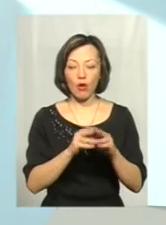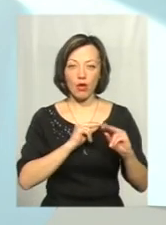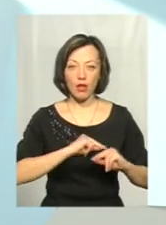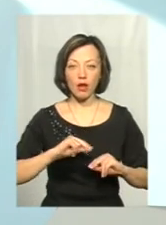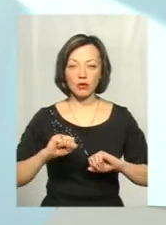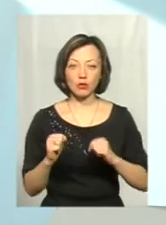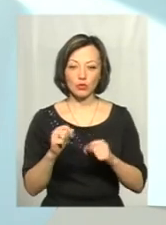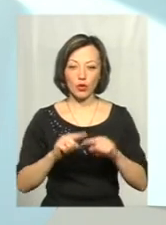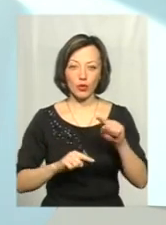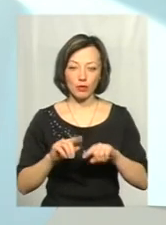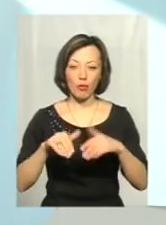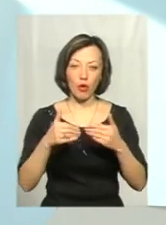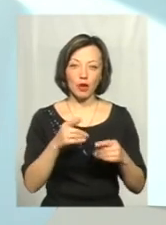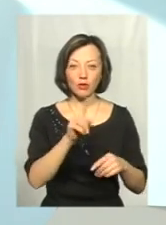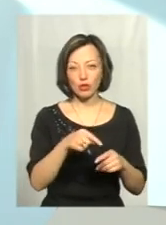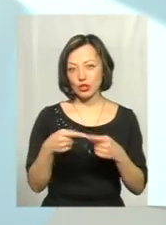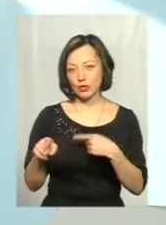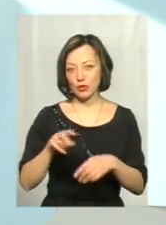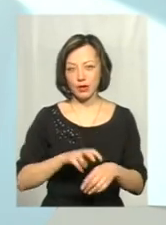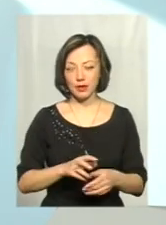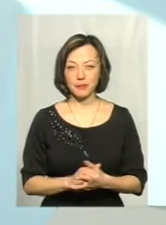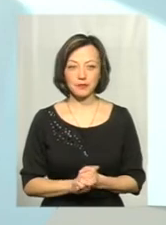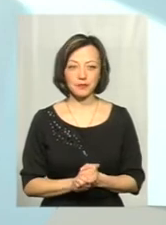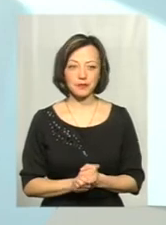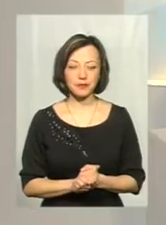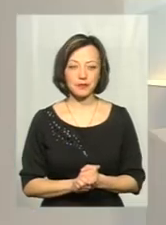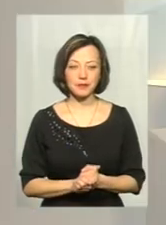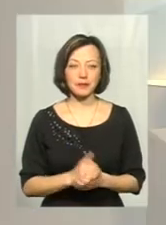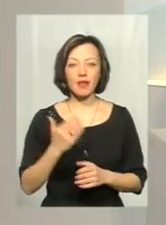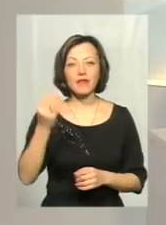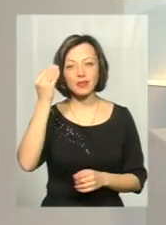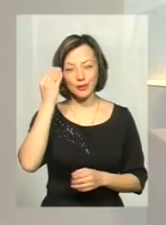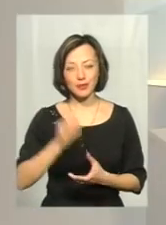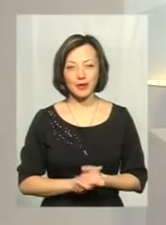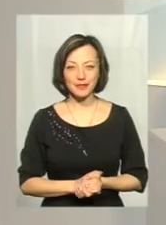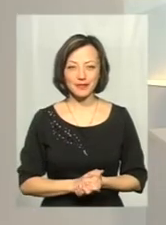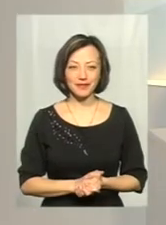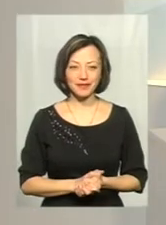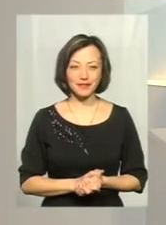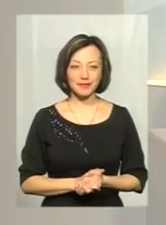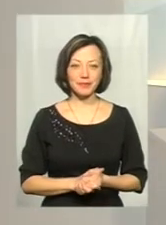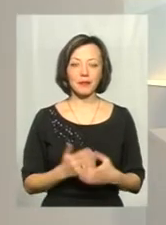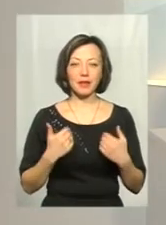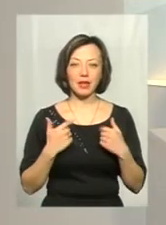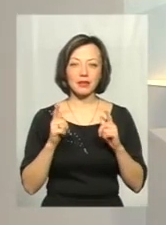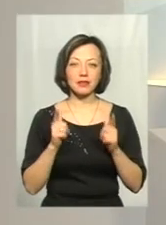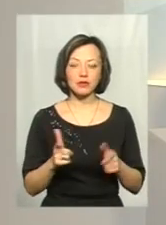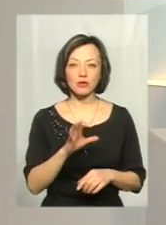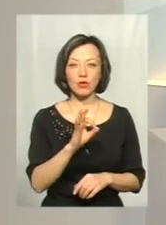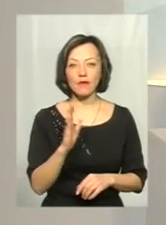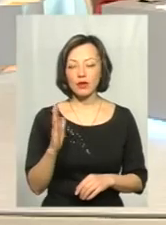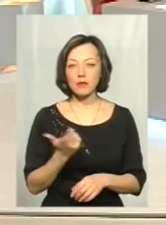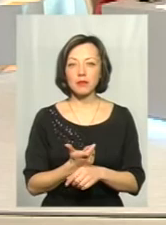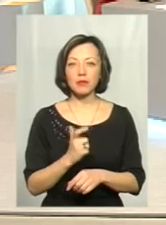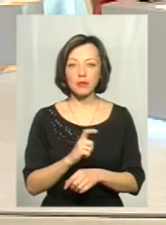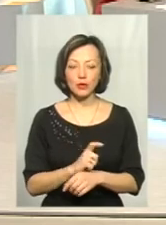родичів, які порадять того чи іншого лікаря. Дякую, пані Людмила, ваша думка. Ну, я згідна з Ольгою Володимирівною, що